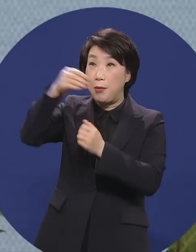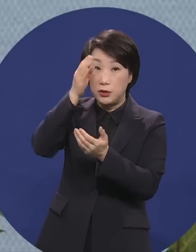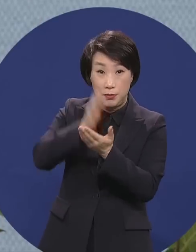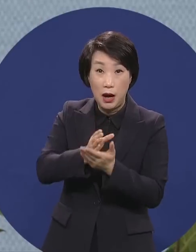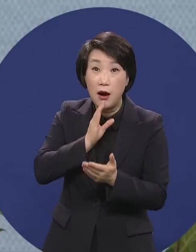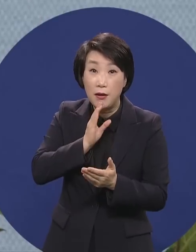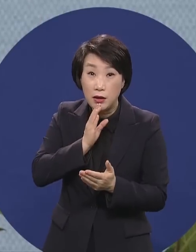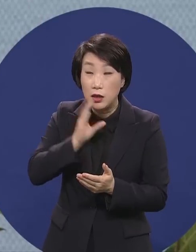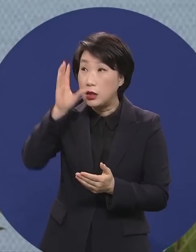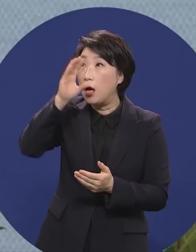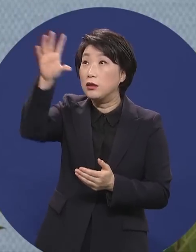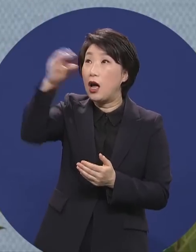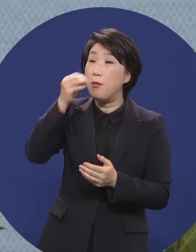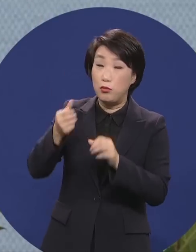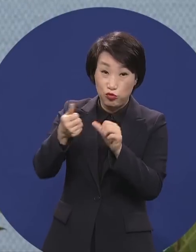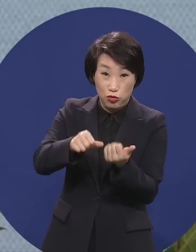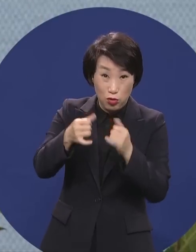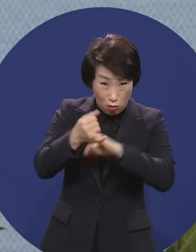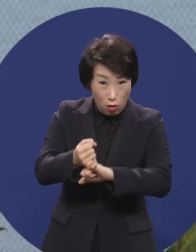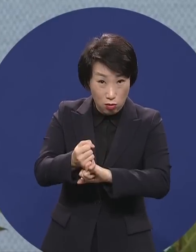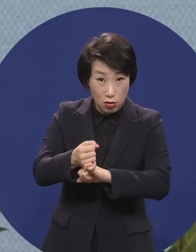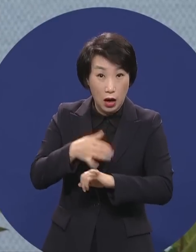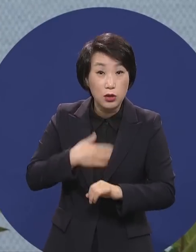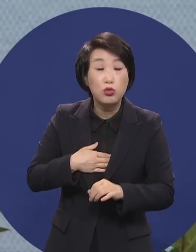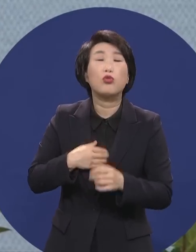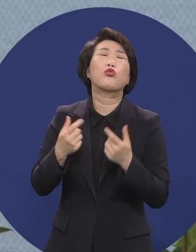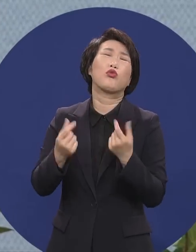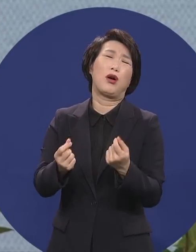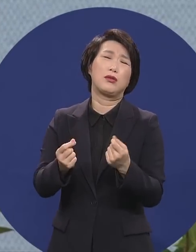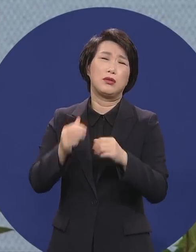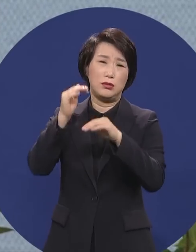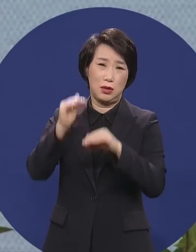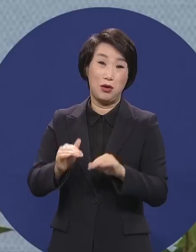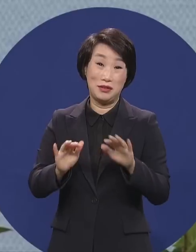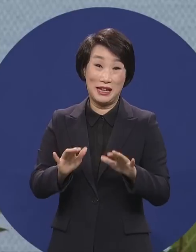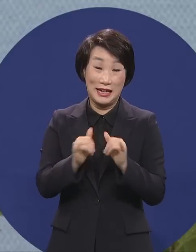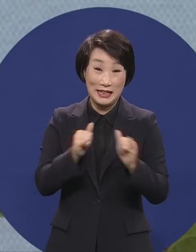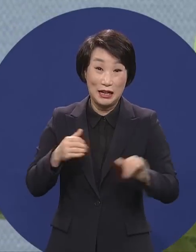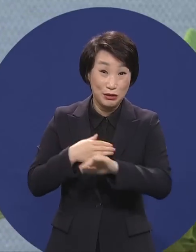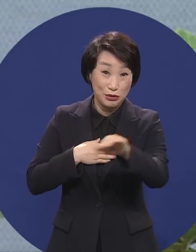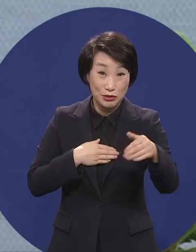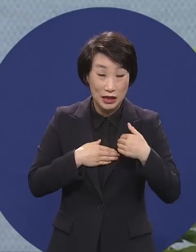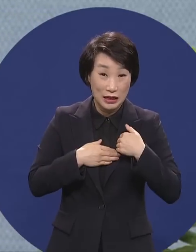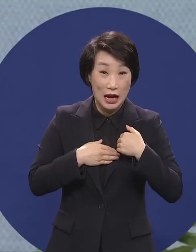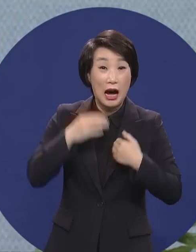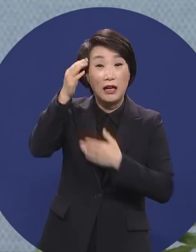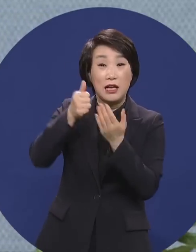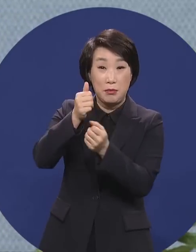죽어. 똑같은 소리입니다. 이것은 하나님이 인간을 사랑하신